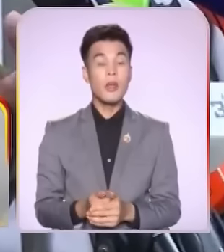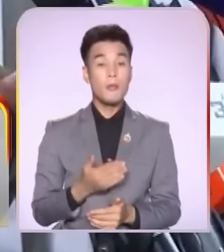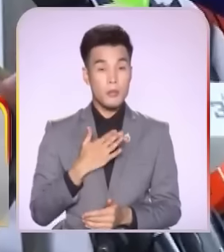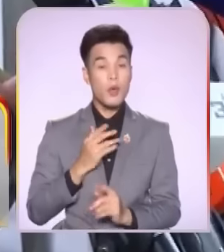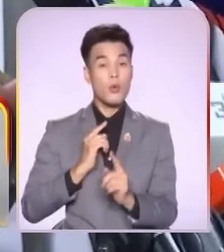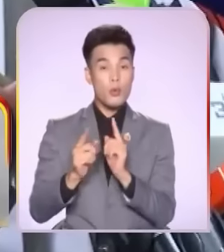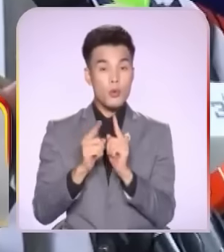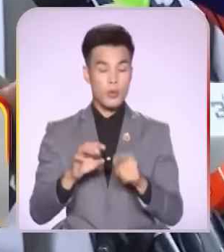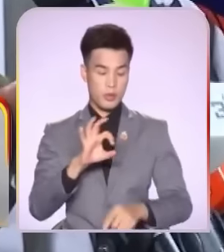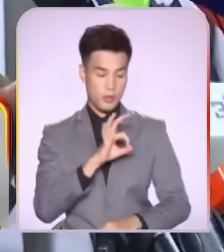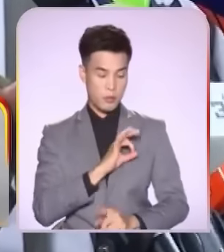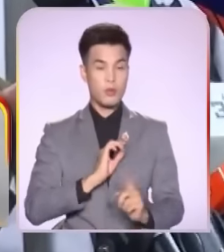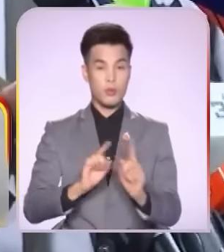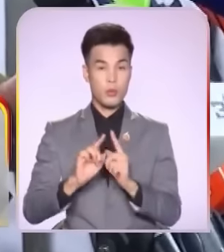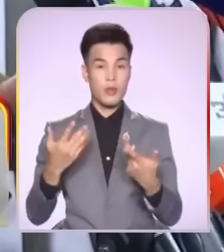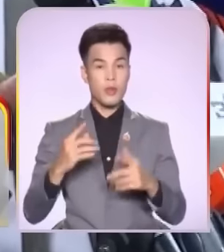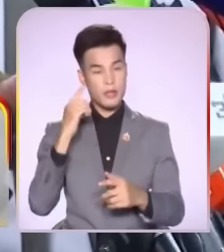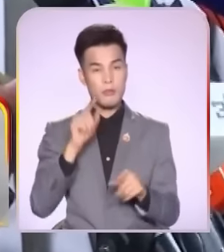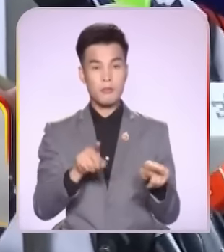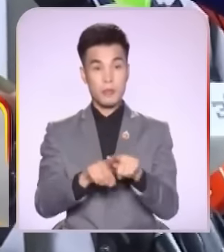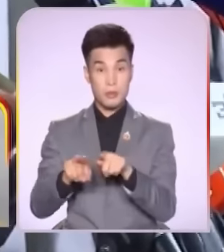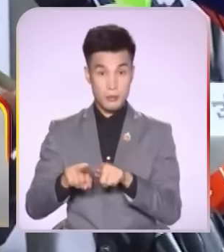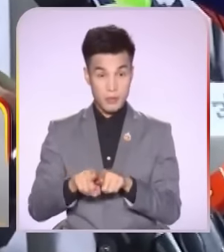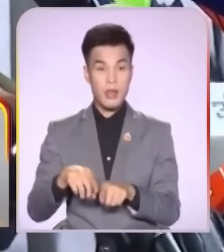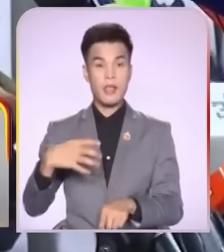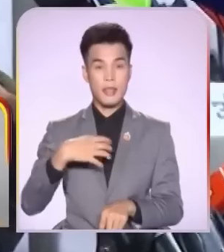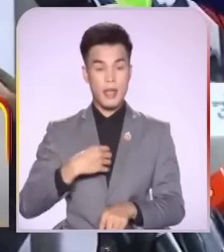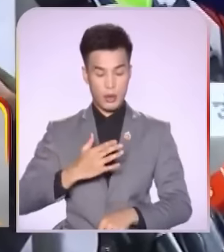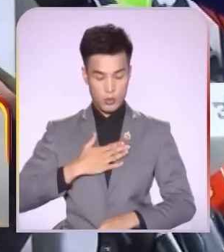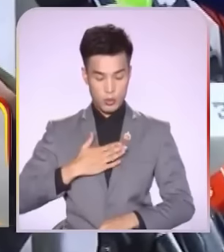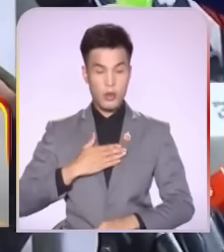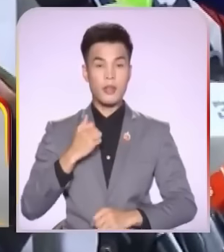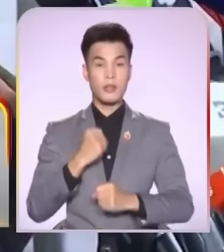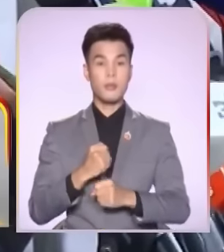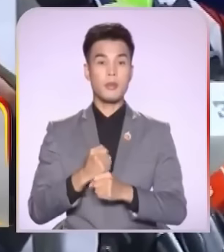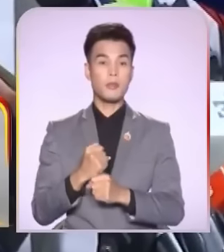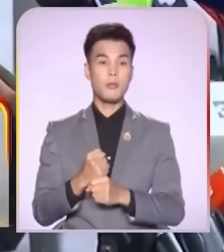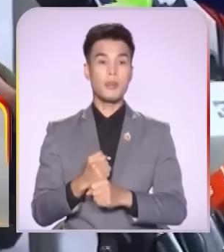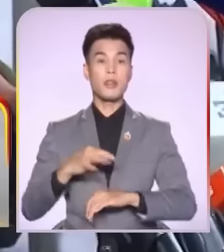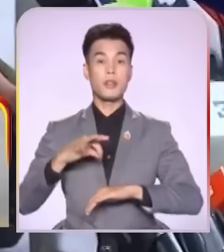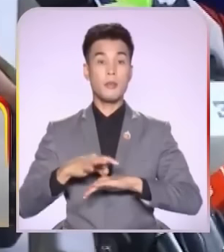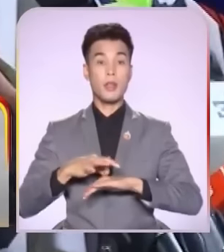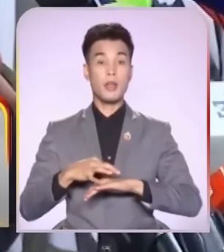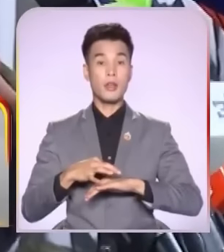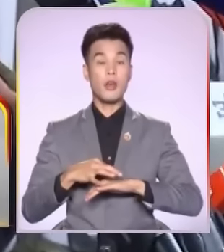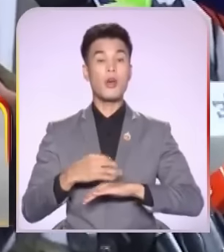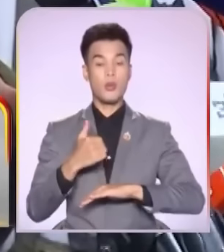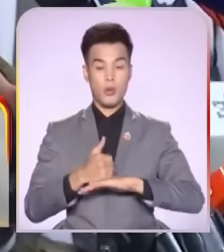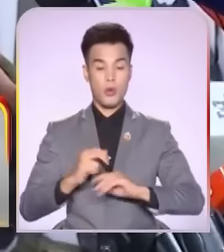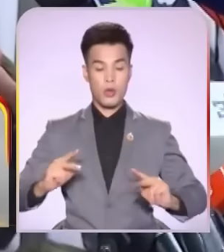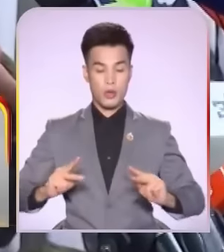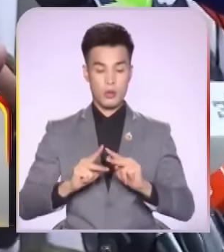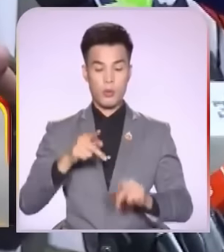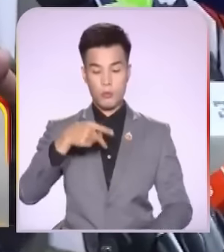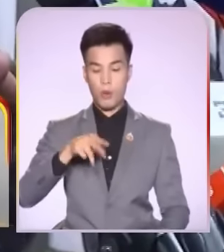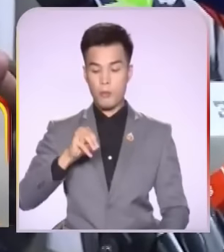การพูดคุยกับสมาชิกของพรรคก็มีความเห็นตรงกันว่าอยากจะให้ตนเองเนี่ยทำหน้าที่ในตำแหน่งรัฐมนตรีว่าการกระทรวงการพั